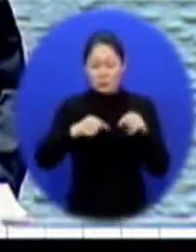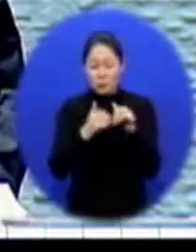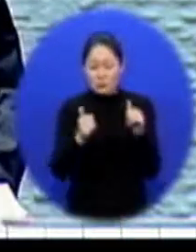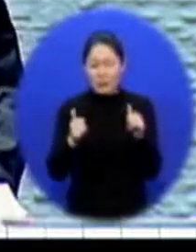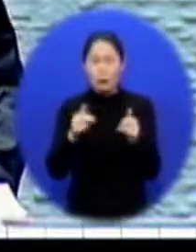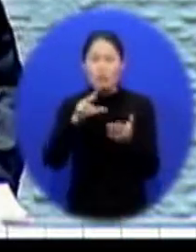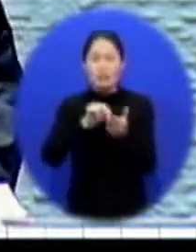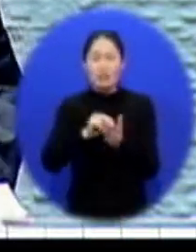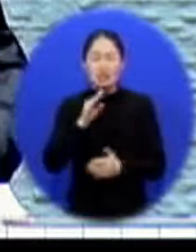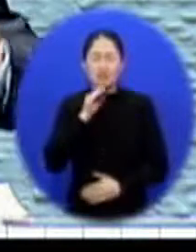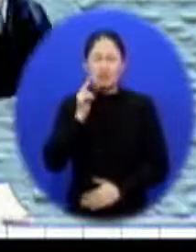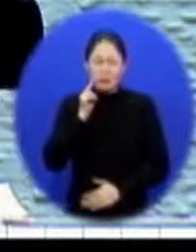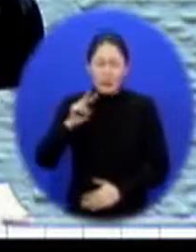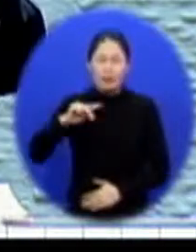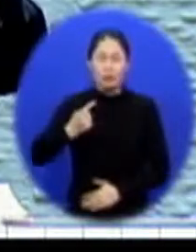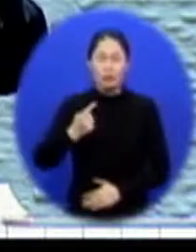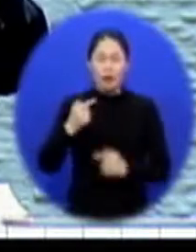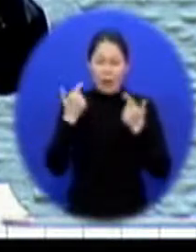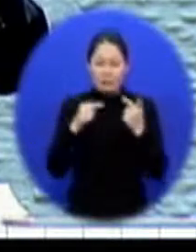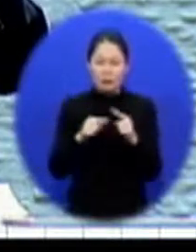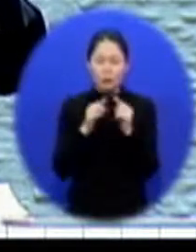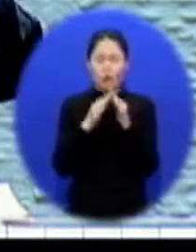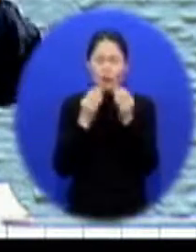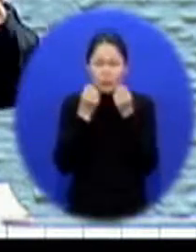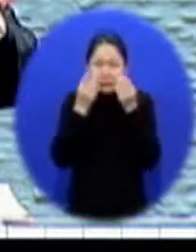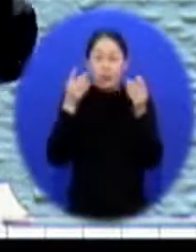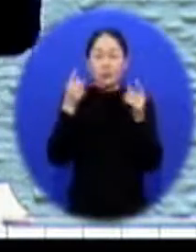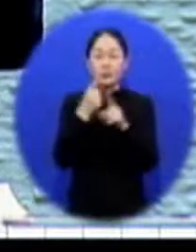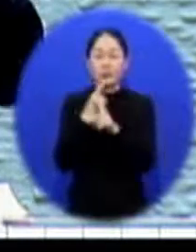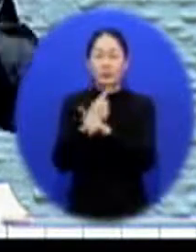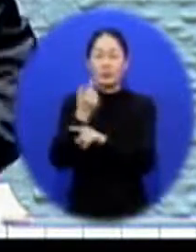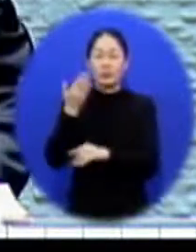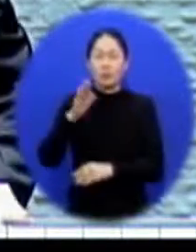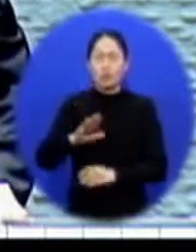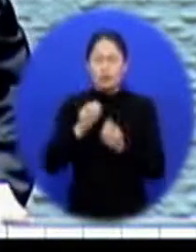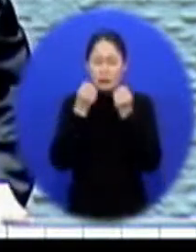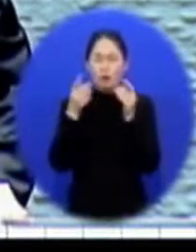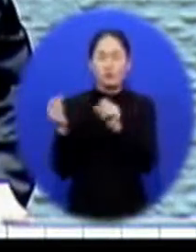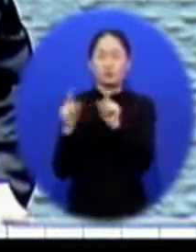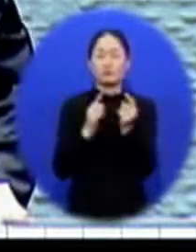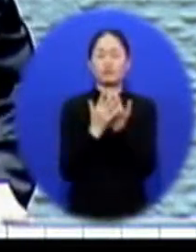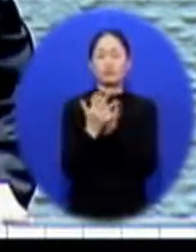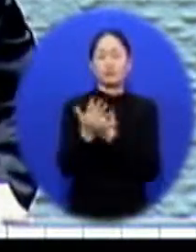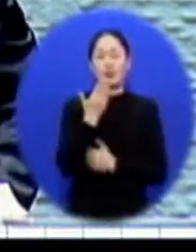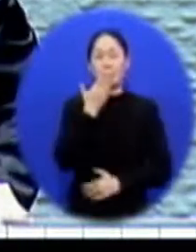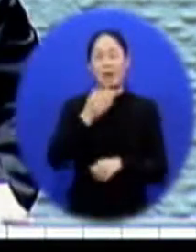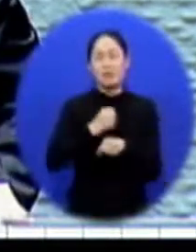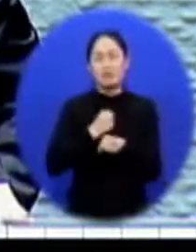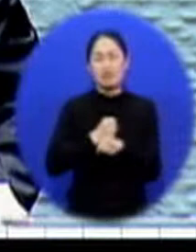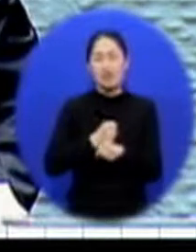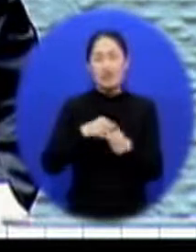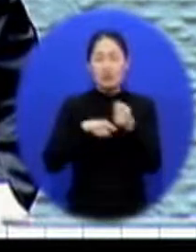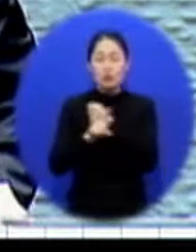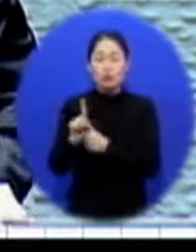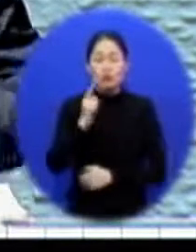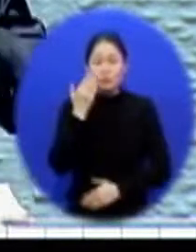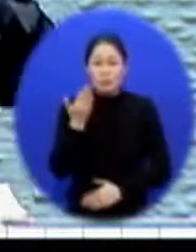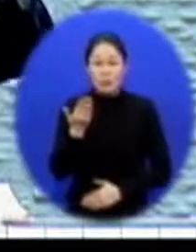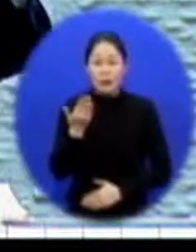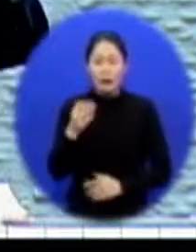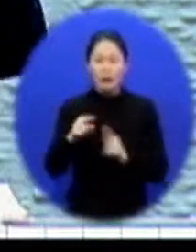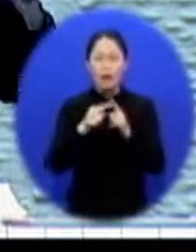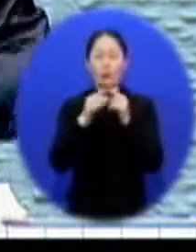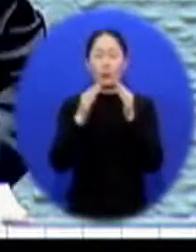생각해도 항상 교회는 새로워 졌고 그리고 새 부웅 을 얻었습니다 이유가 뭐죠 교회는